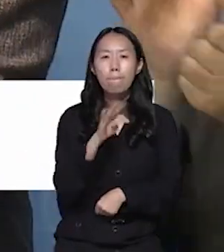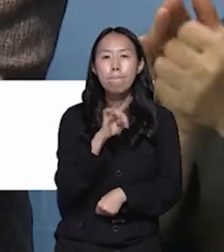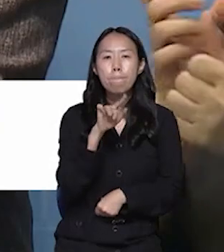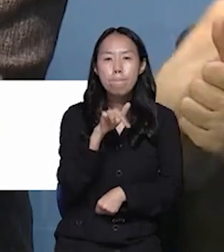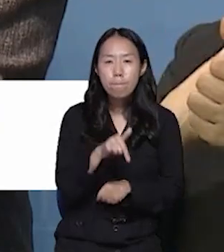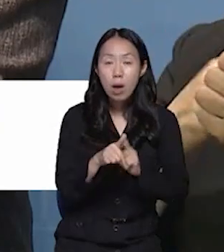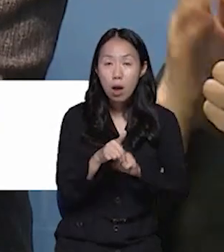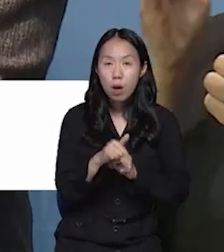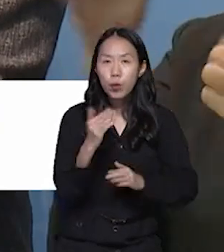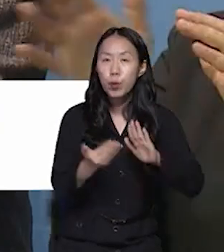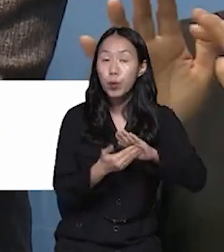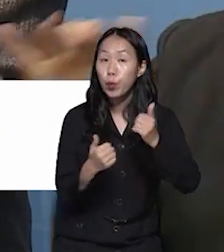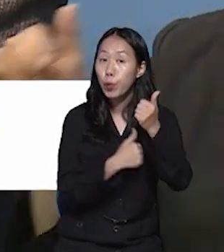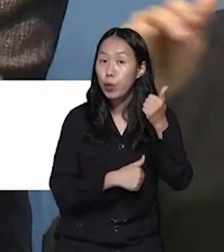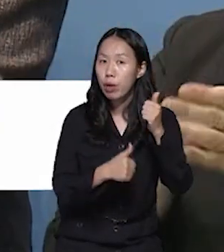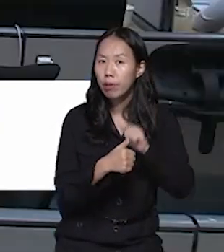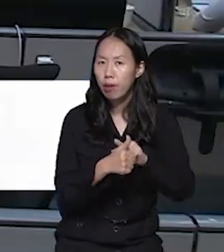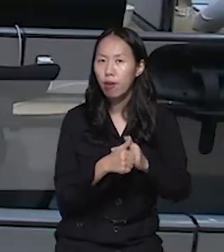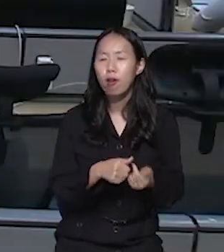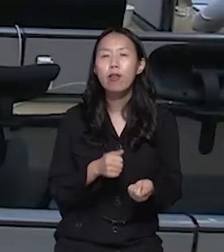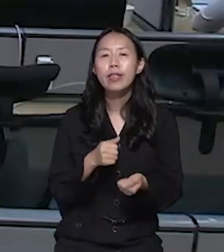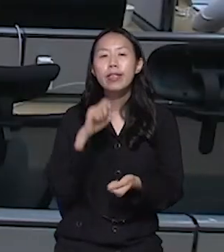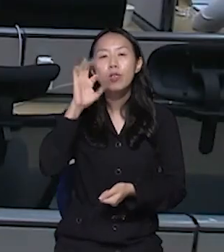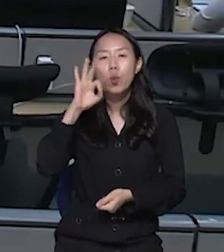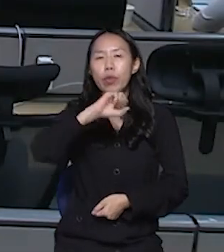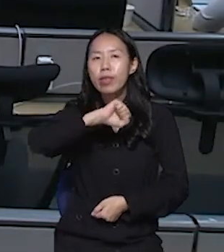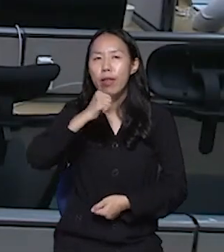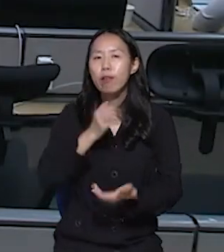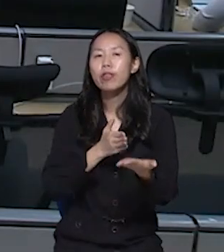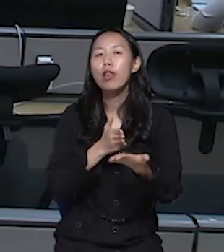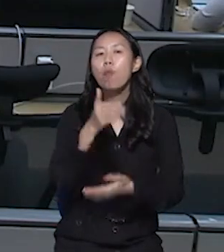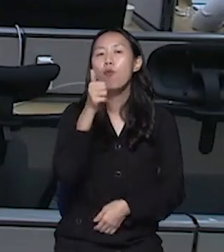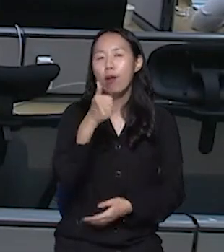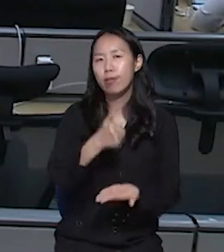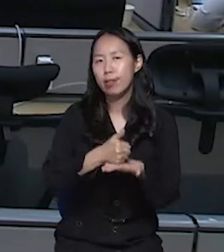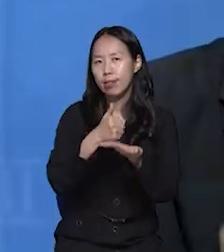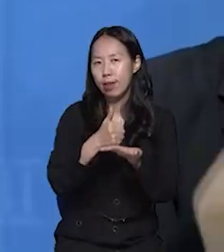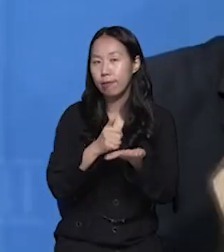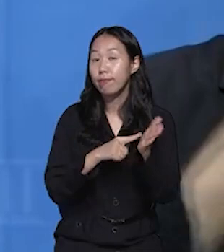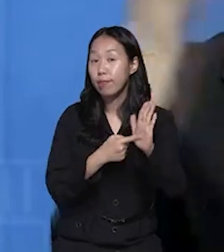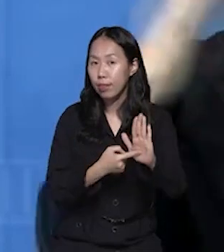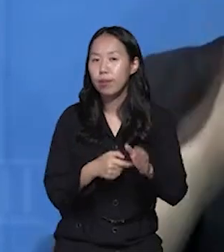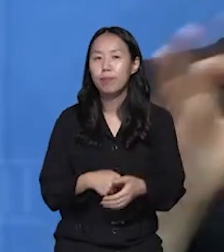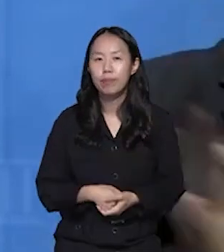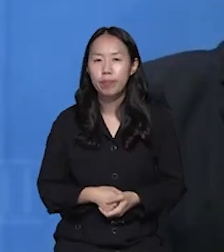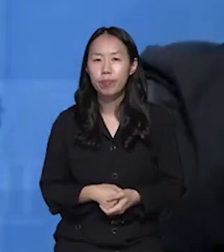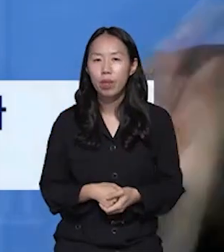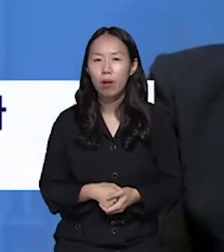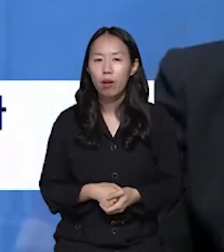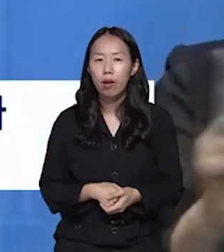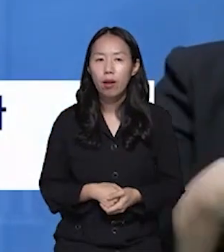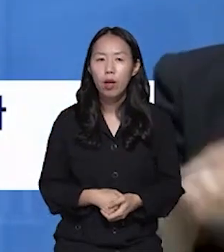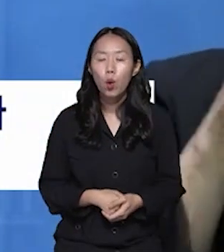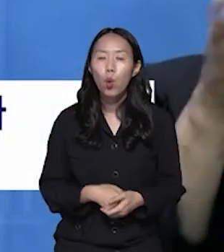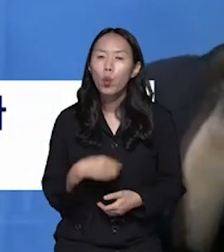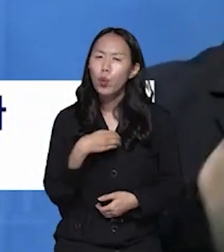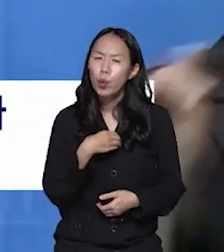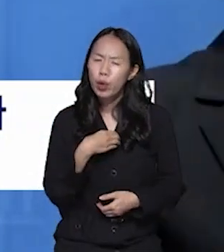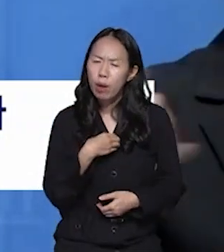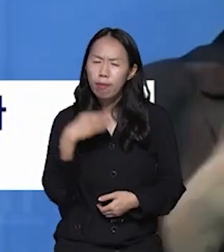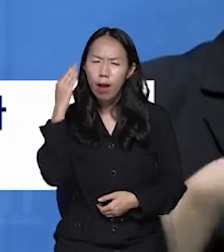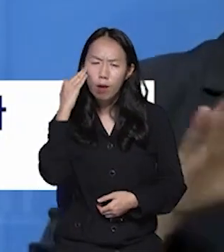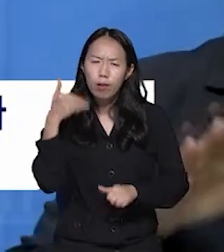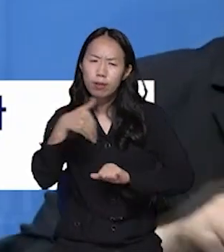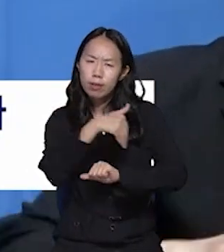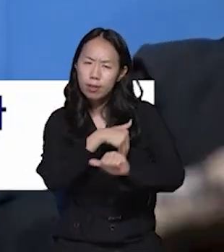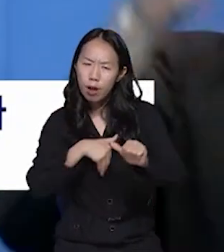최고위원은 국가예산 전문가라고 지켜 세웠습니다 위기의 대한민국 경제를 일으켜세울 전문가로서